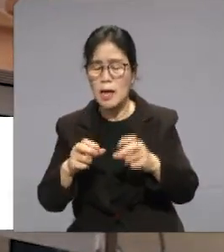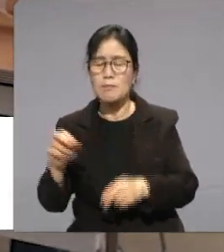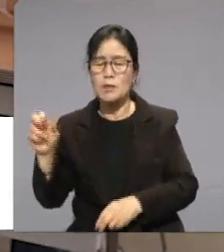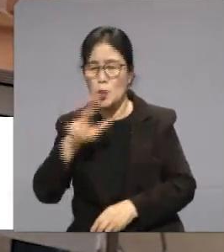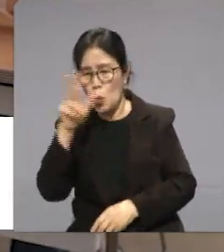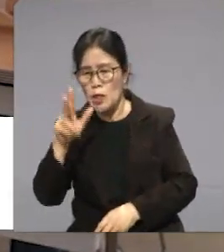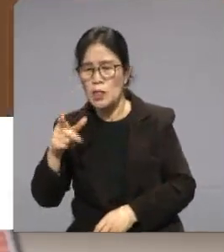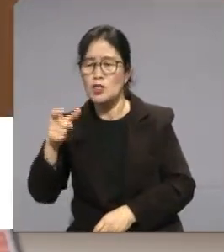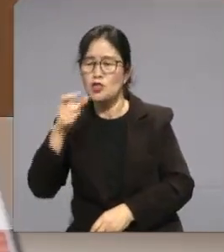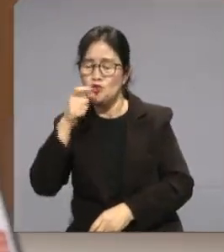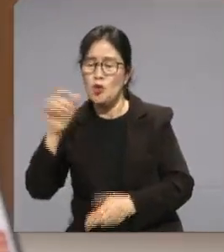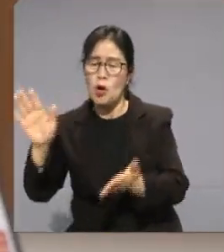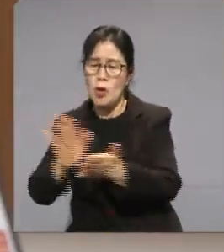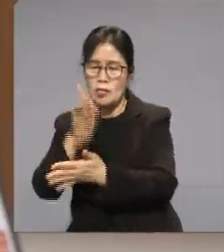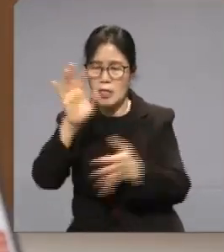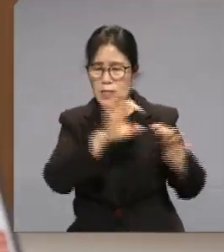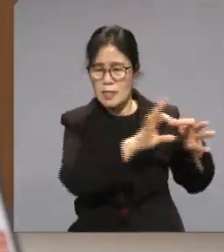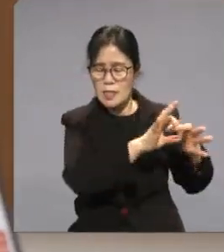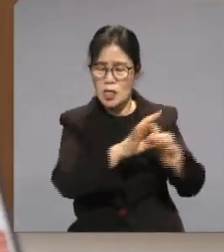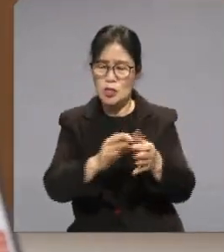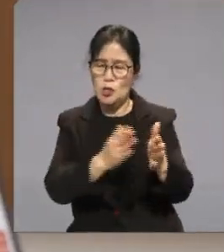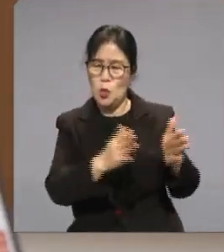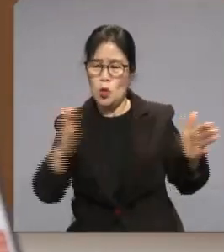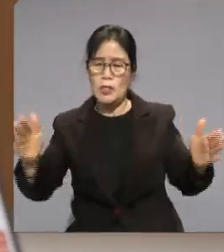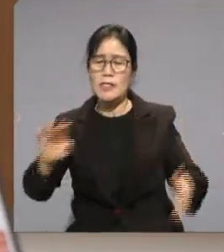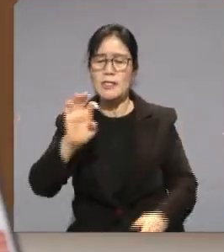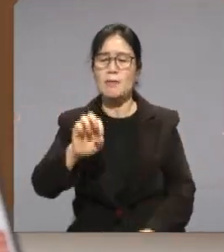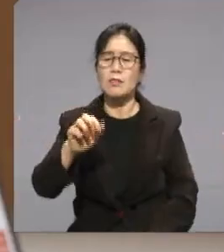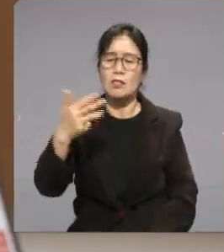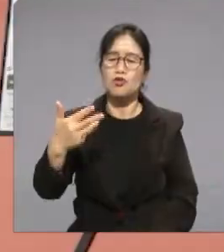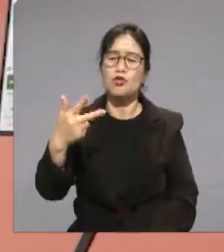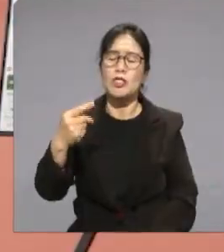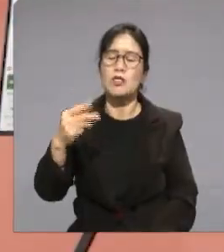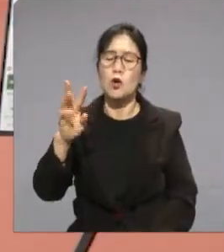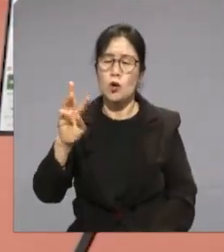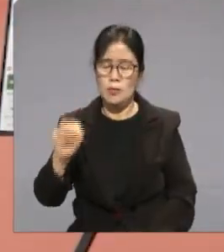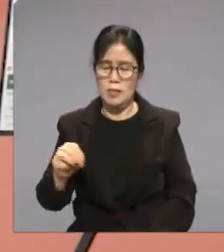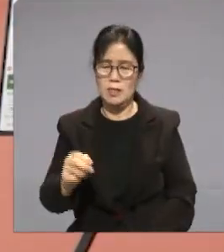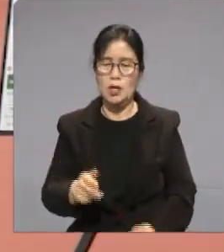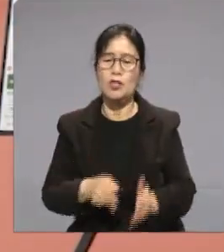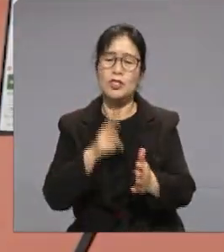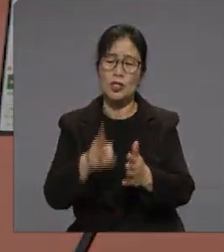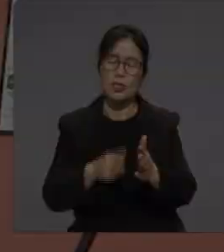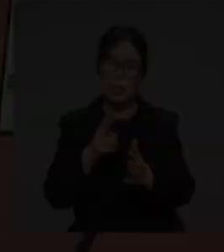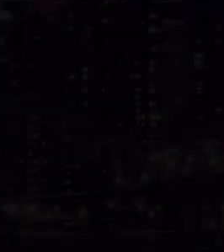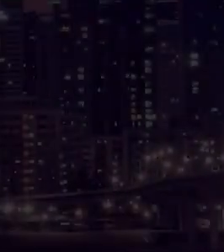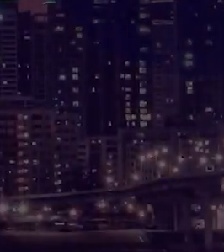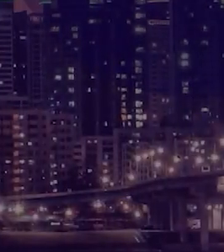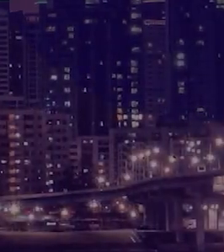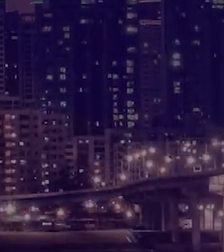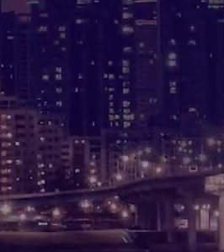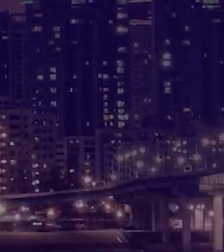용인, 수원, 화성으로 이어지는 총 연장 39km의 복선 전철 사업입니다.